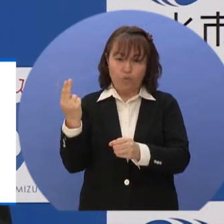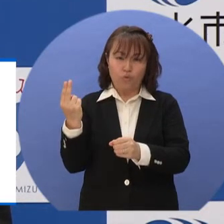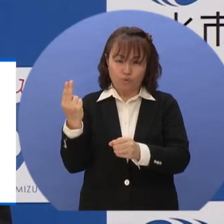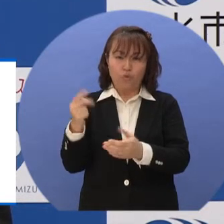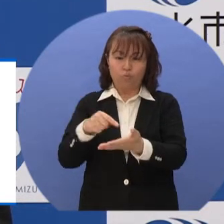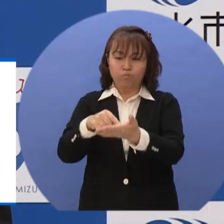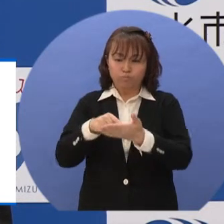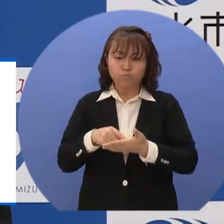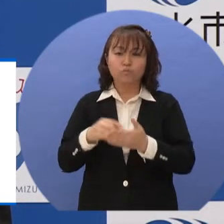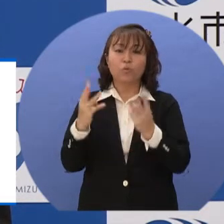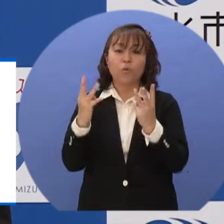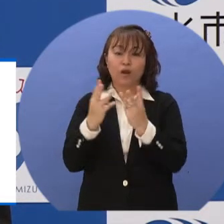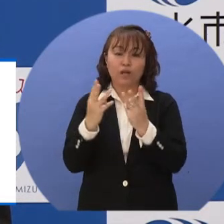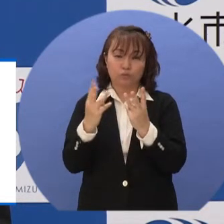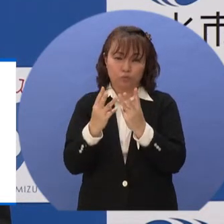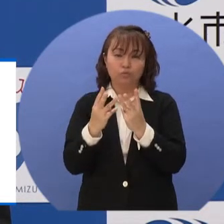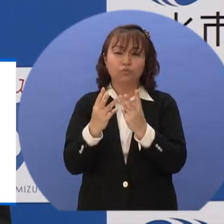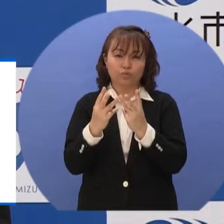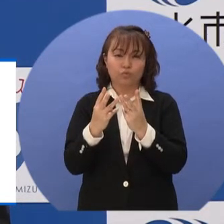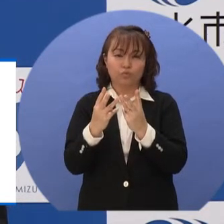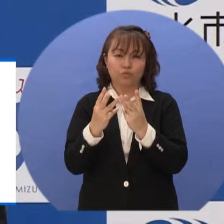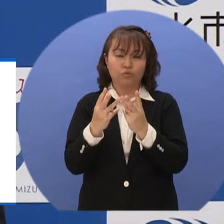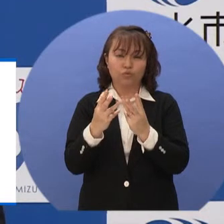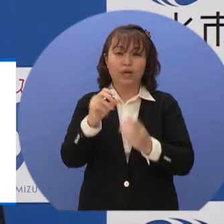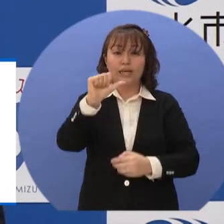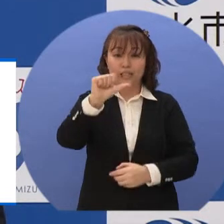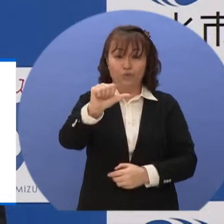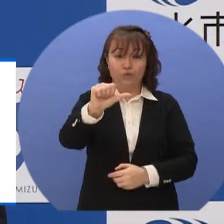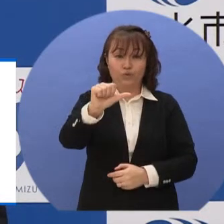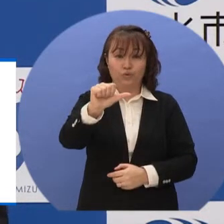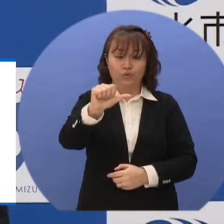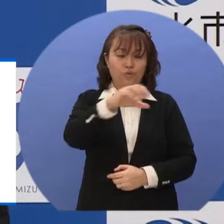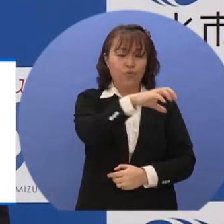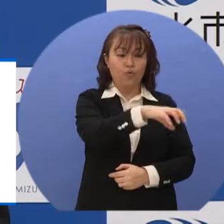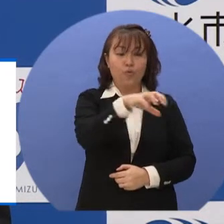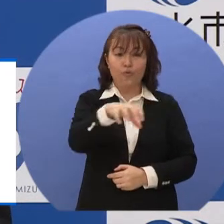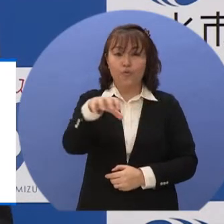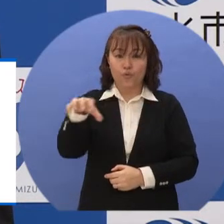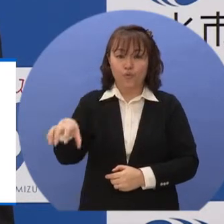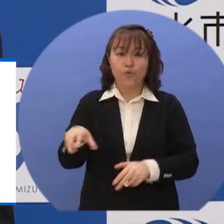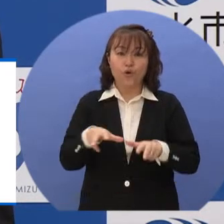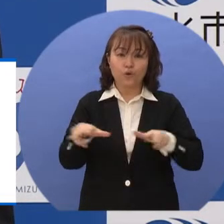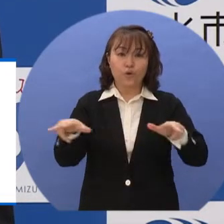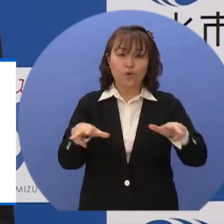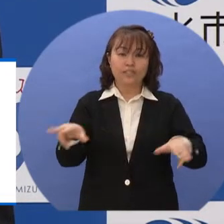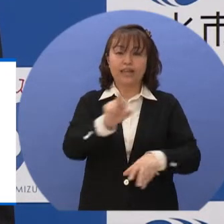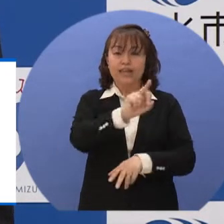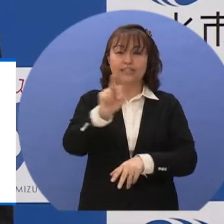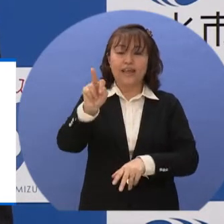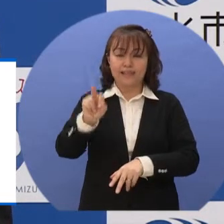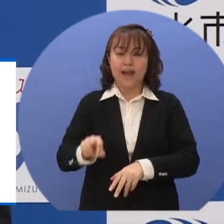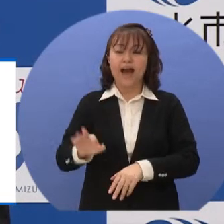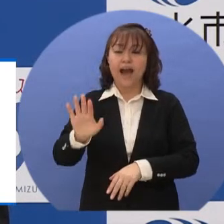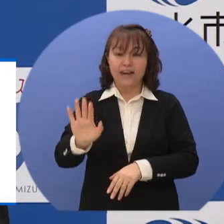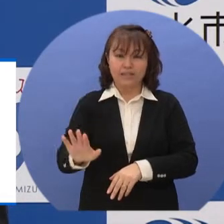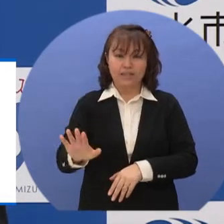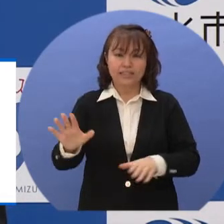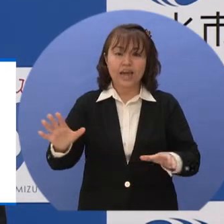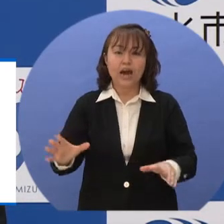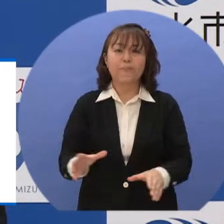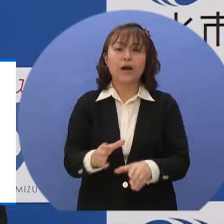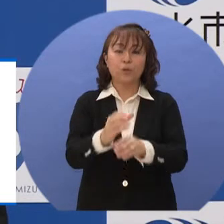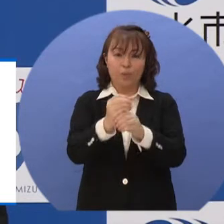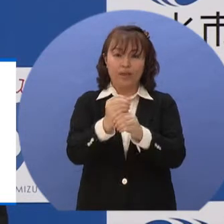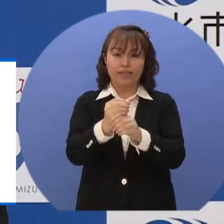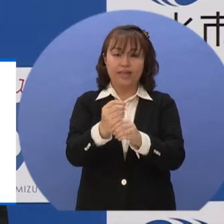の数字につきましてはえま5つイ市内行政センター5箇所あるわけだありますけれどもえ全部合わせまして